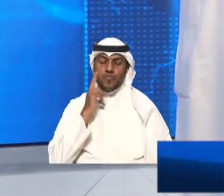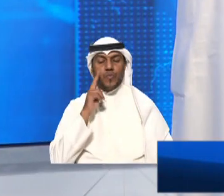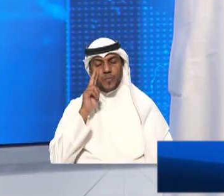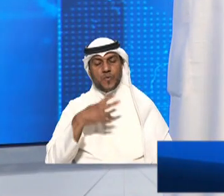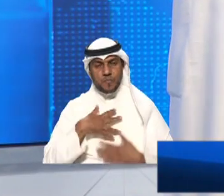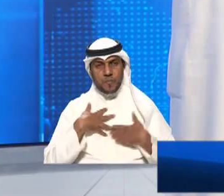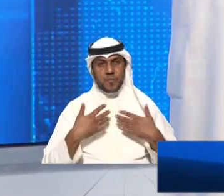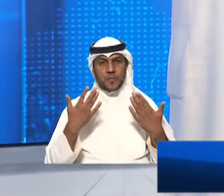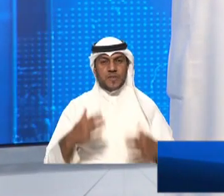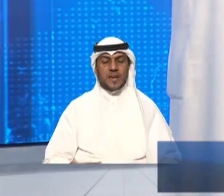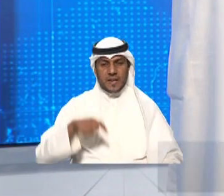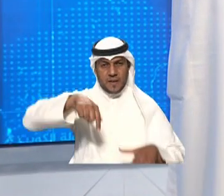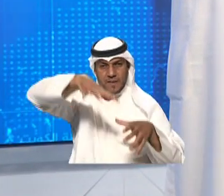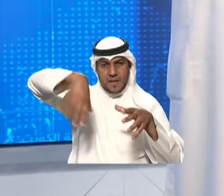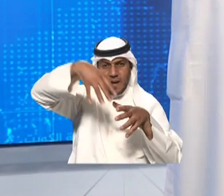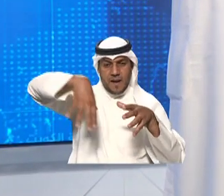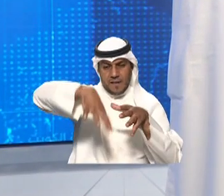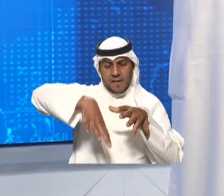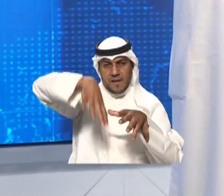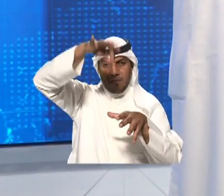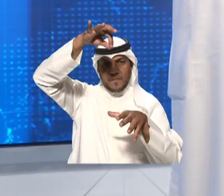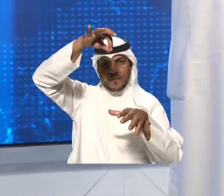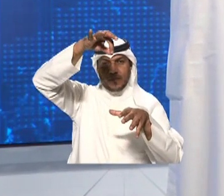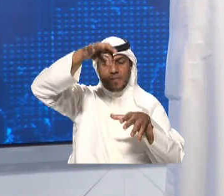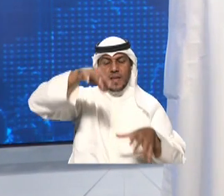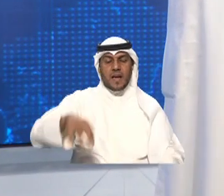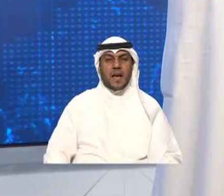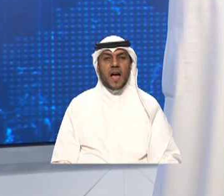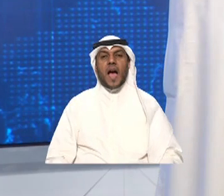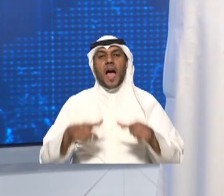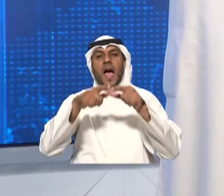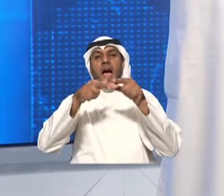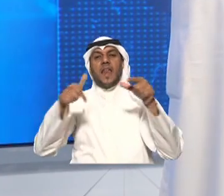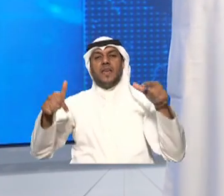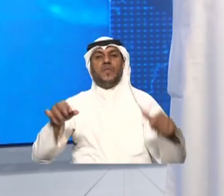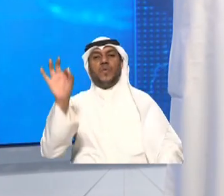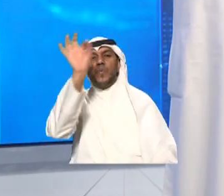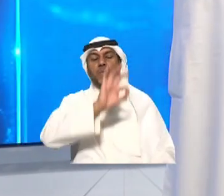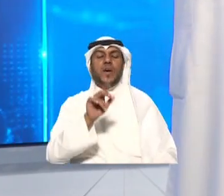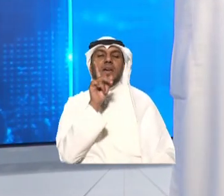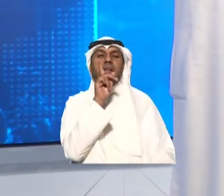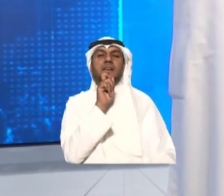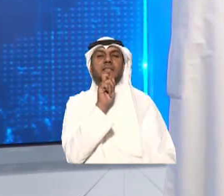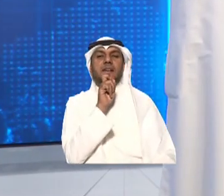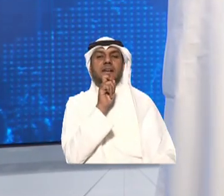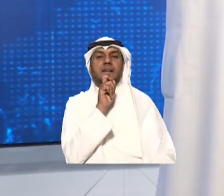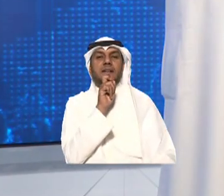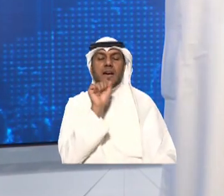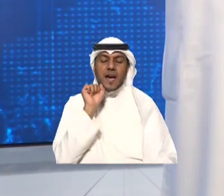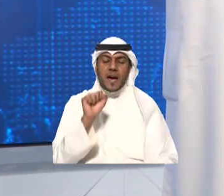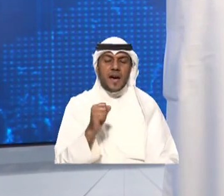سحبت اليوم قرعة بطولة كأس الخليج لكرة القدم خليجي 24 في العاصمة القطرية الدوحة بمشاركة